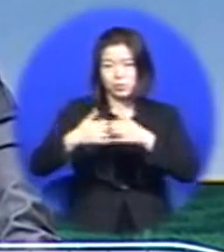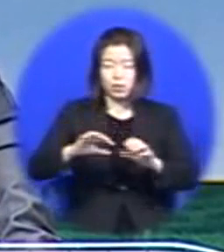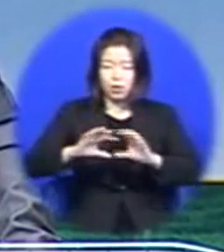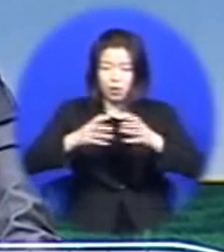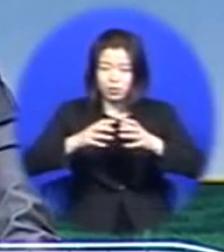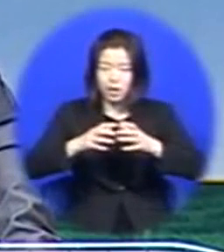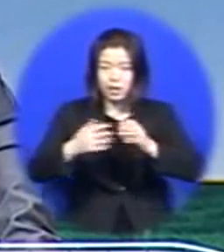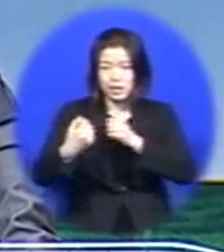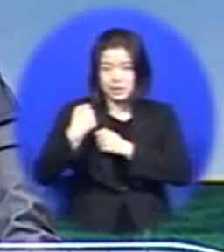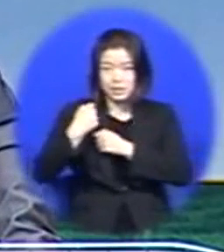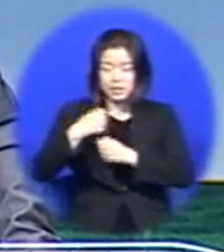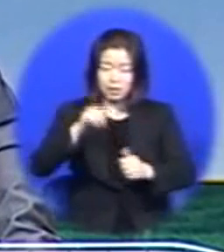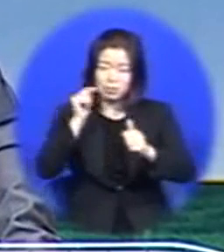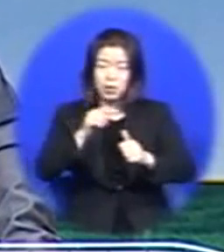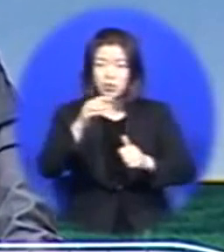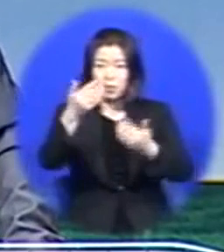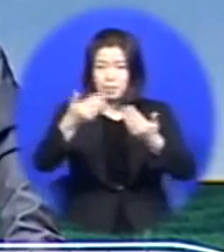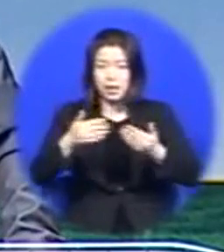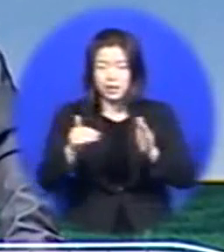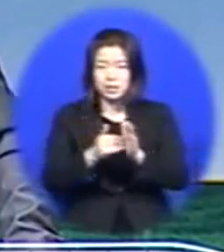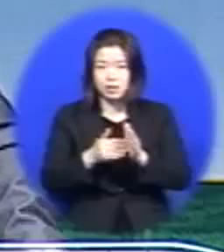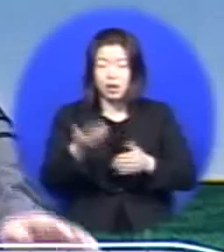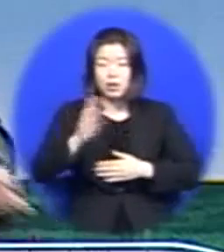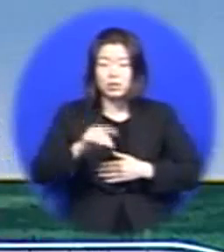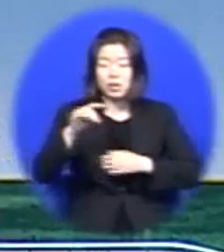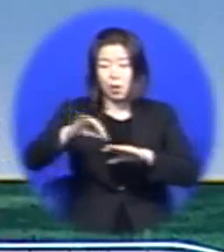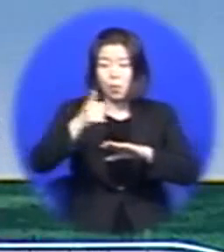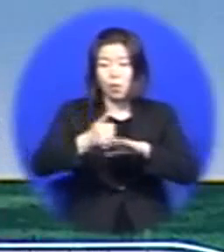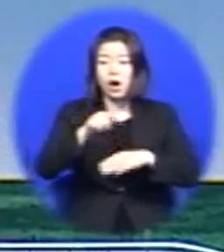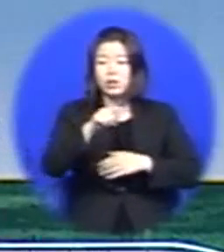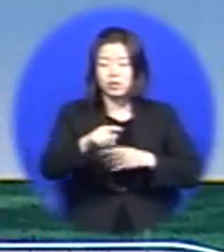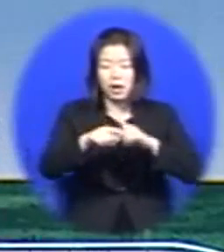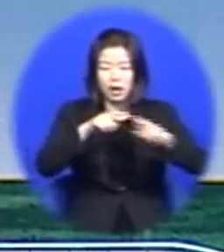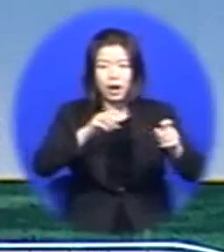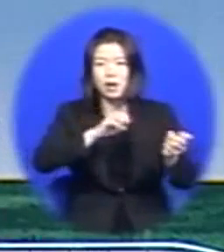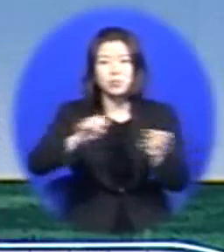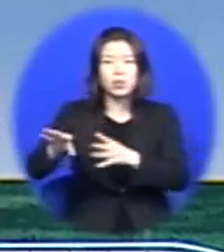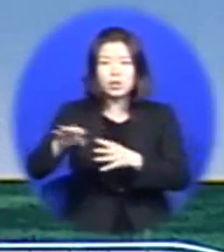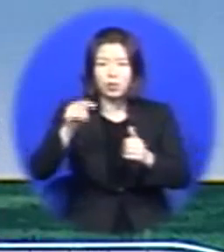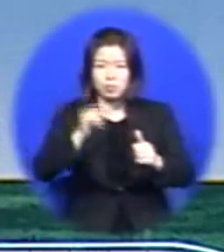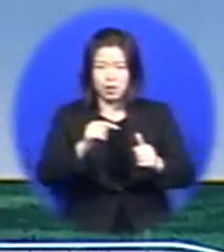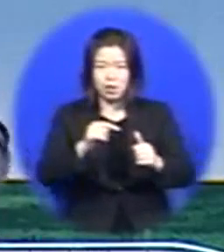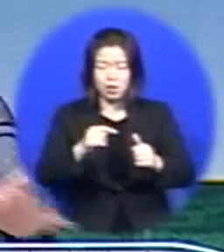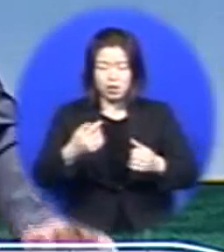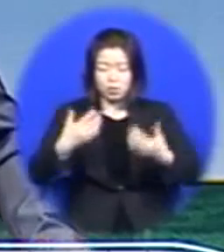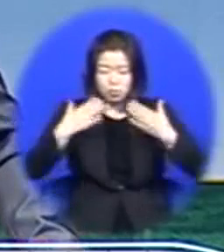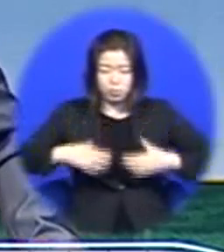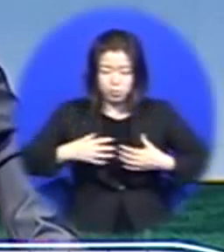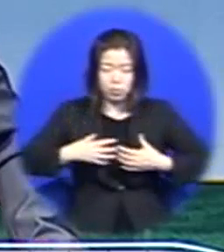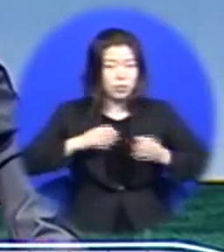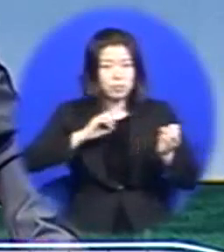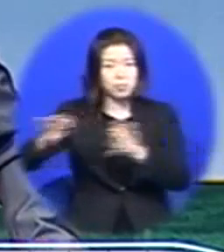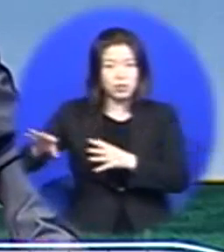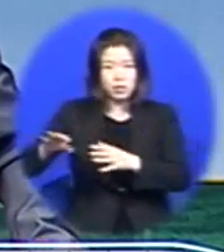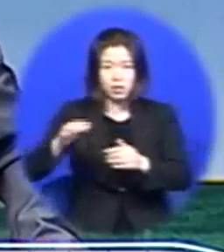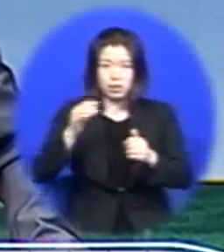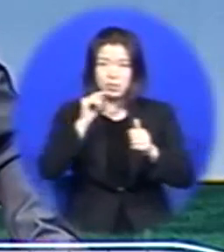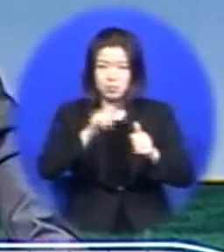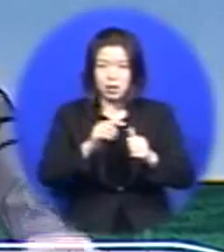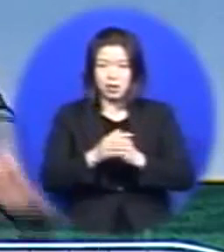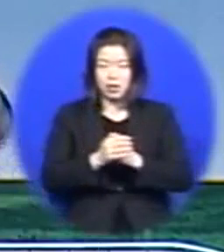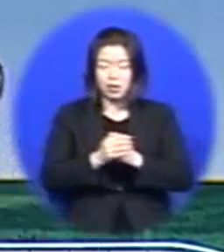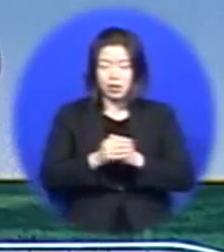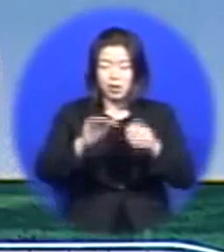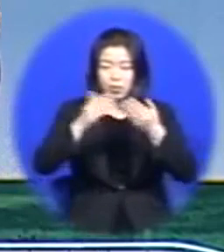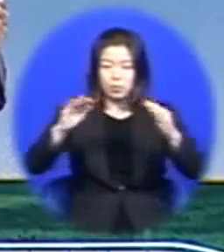지키라는 명령을 받았습니다. 그런데 왕은 그에게 칼을 버리라고 하셨습니다. 갑옷을 벗으라고 하셨습니다.